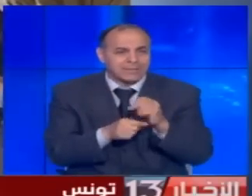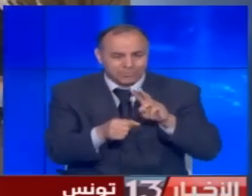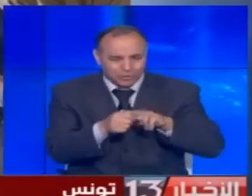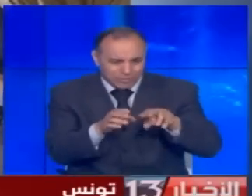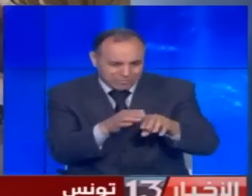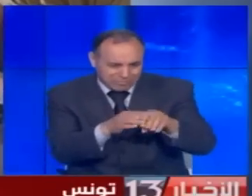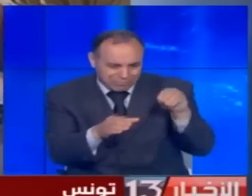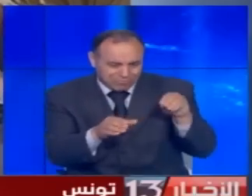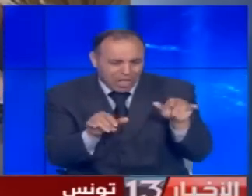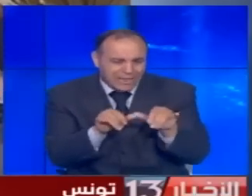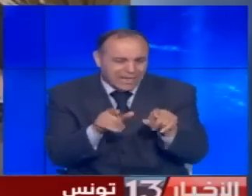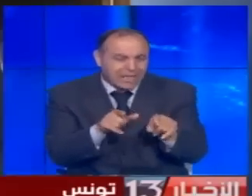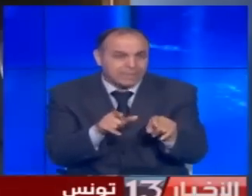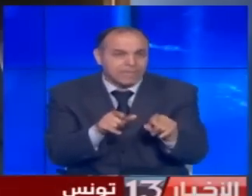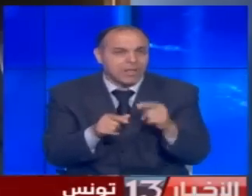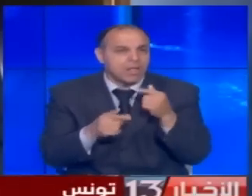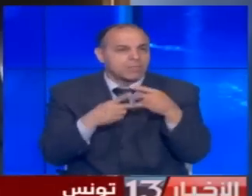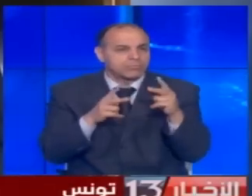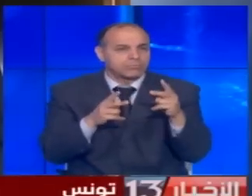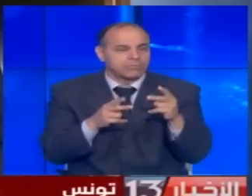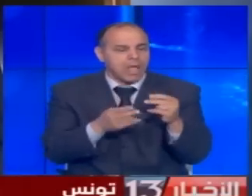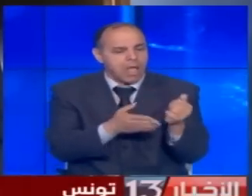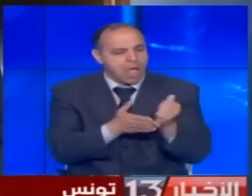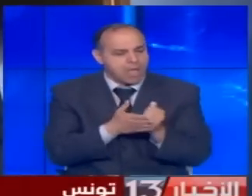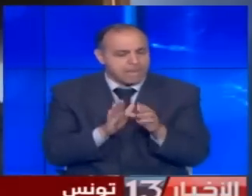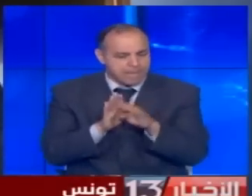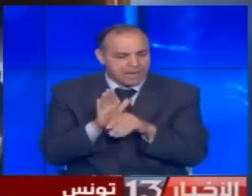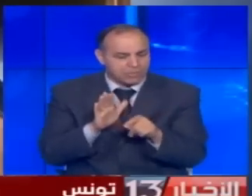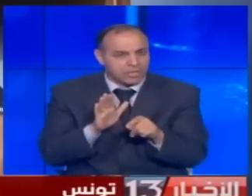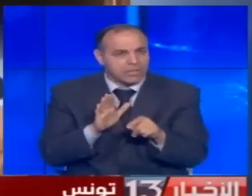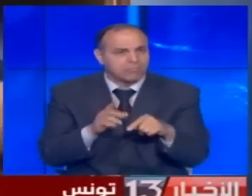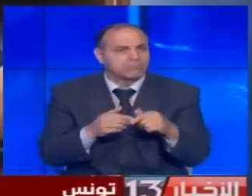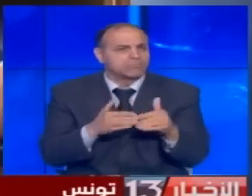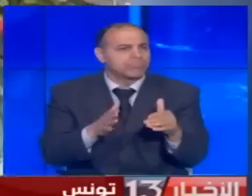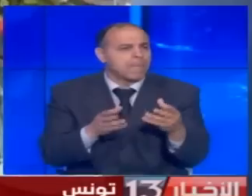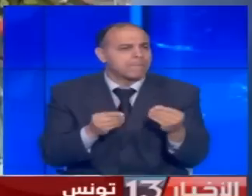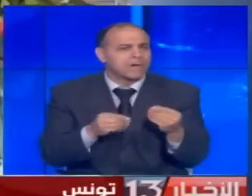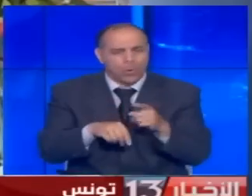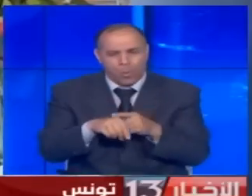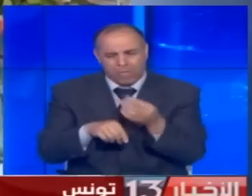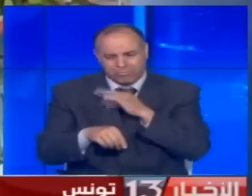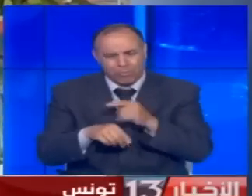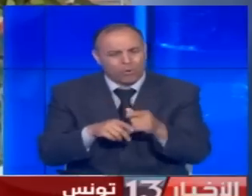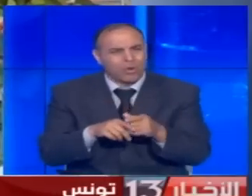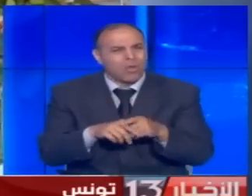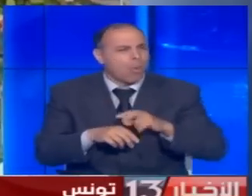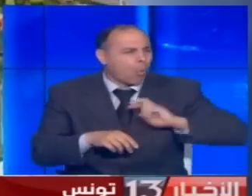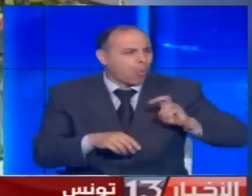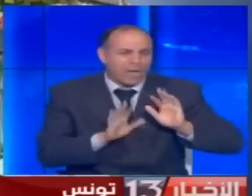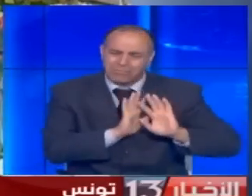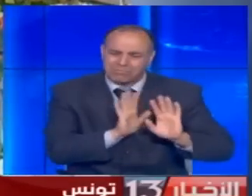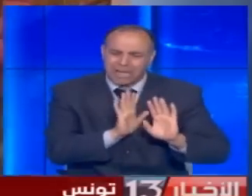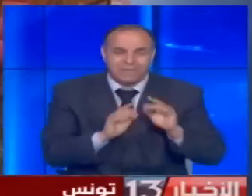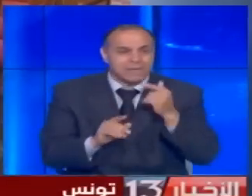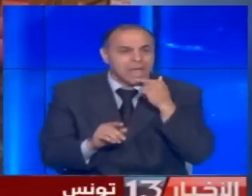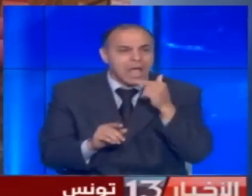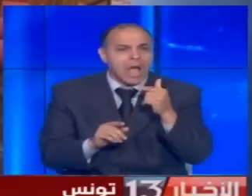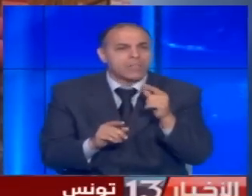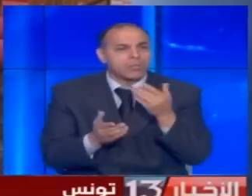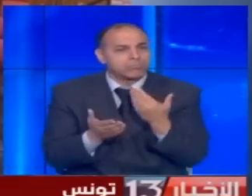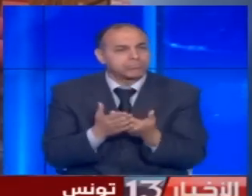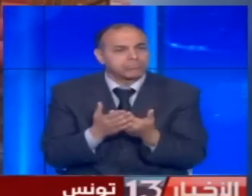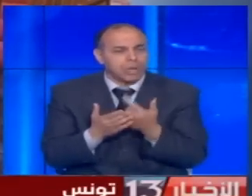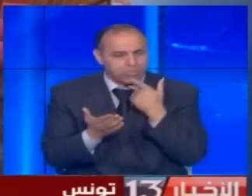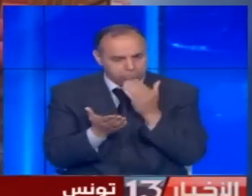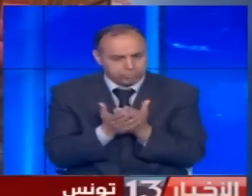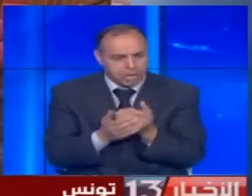التجاري ثم ابراز مزايا هذه المنظومه التي ستوفر الكثير من الوقت ال مستعمليها وس تمكن من الشفافيه